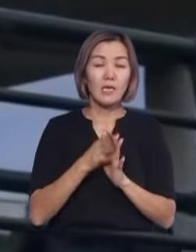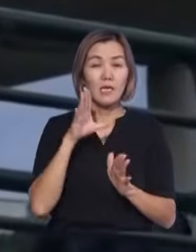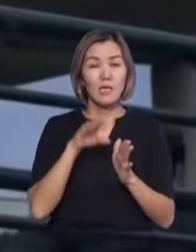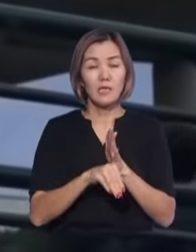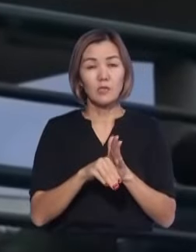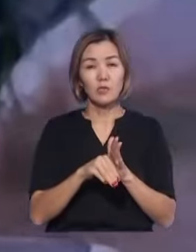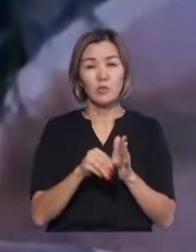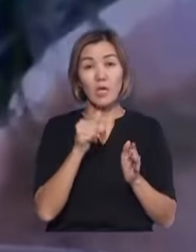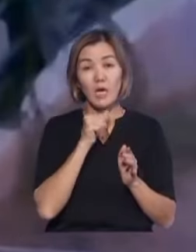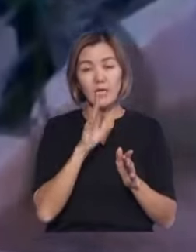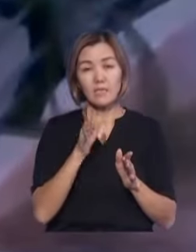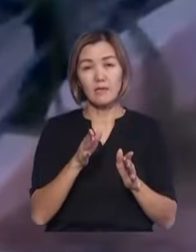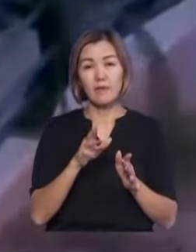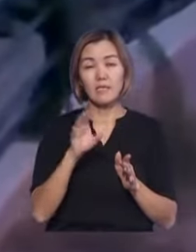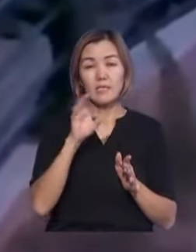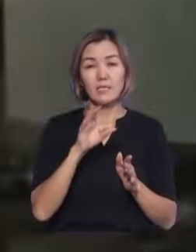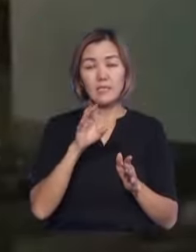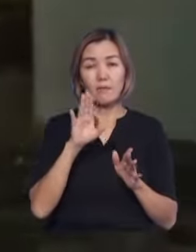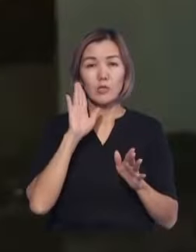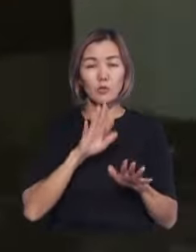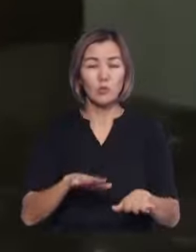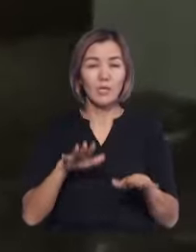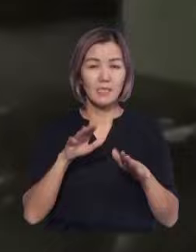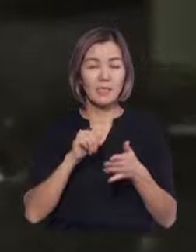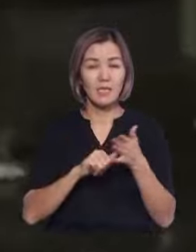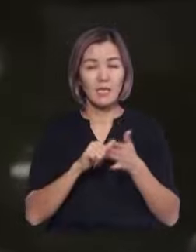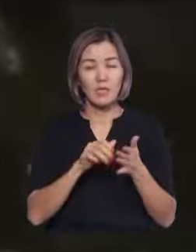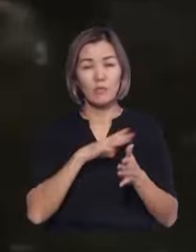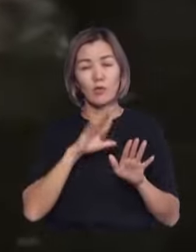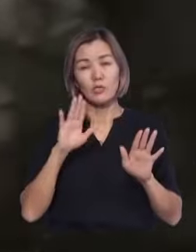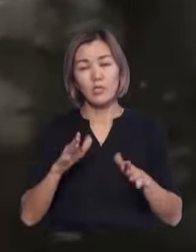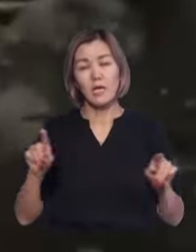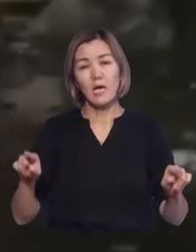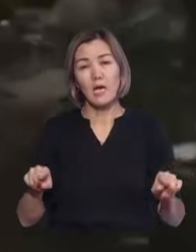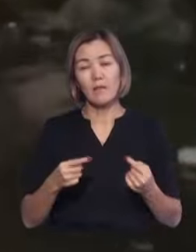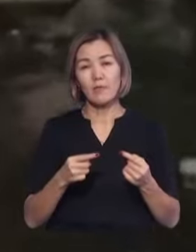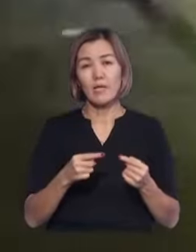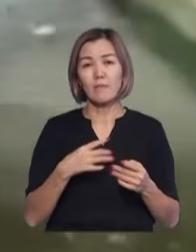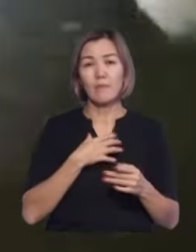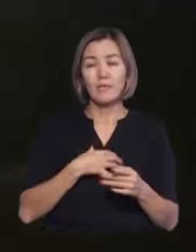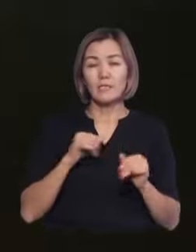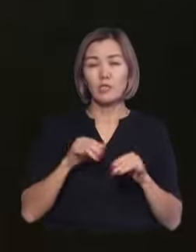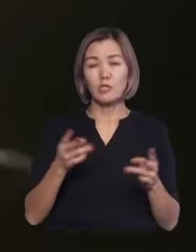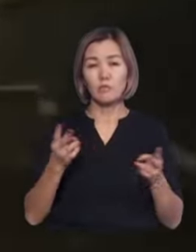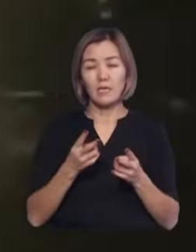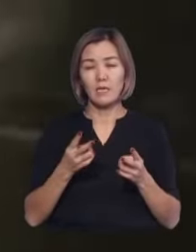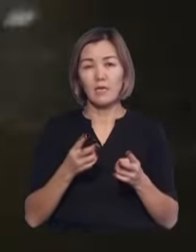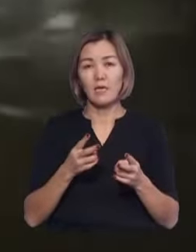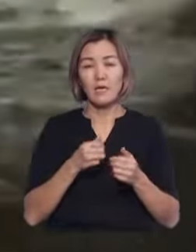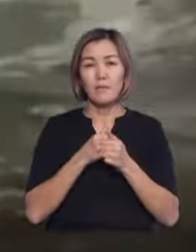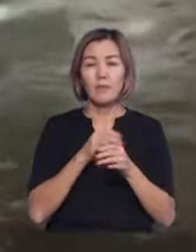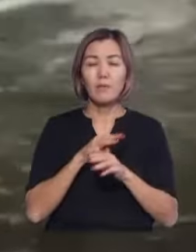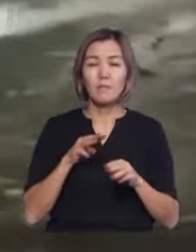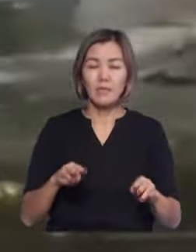мүмкүндүгүн карастырып жатыр. Әсіресе 42 айындагы суу тасқынынын салдарынан болгон жагдайды калпына келтирүү үчүн маңызды кадам болуп отур.